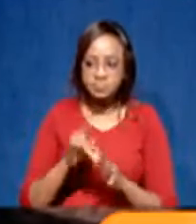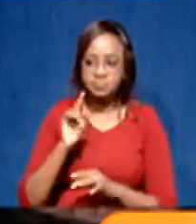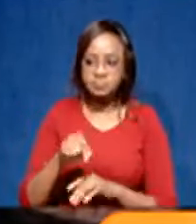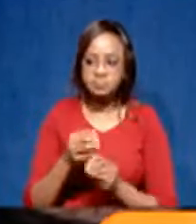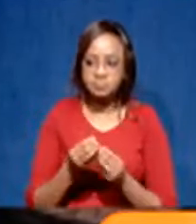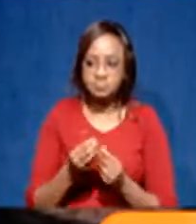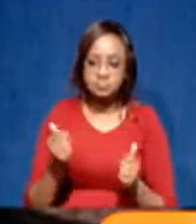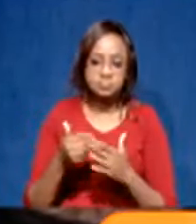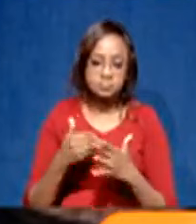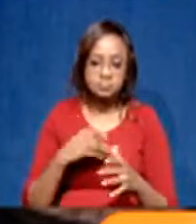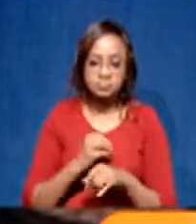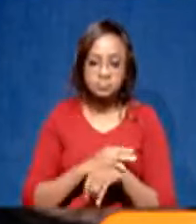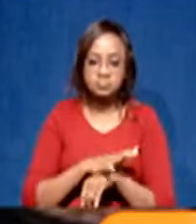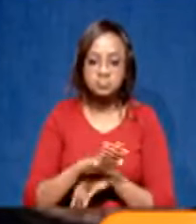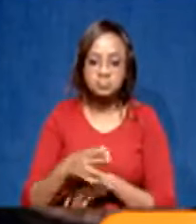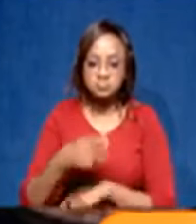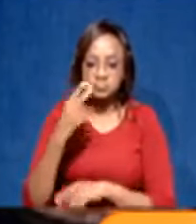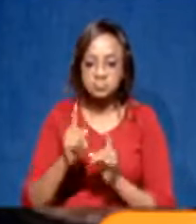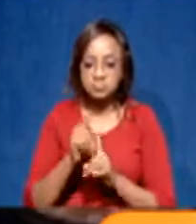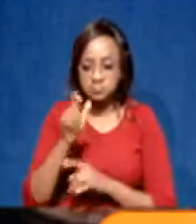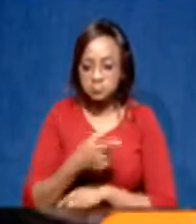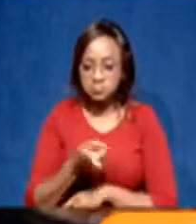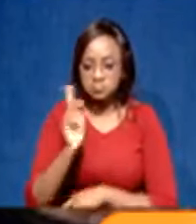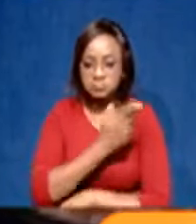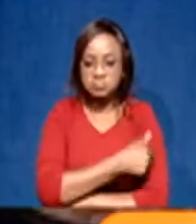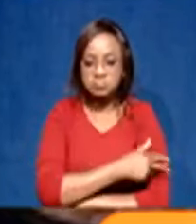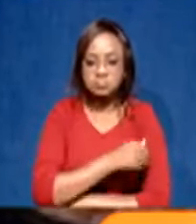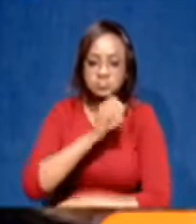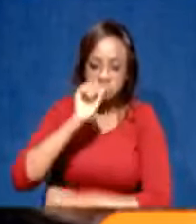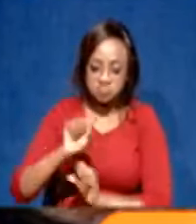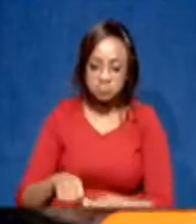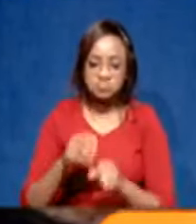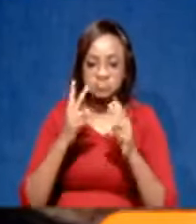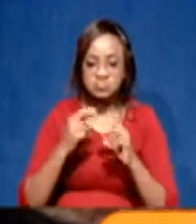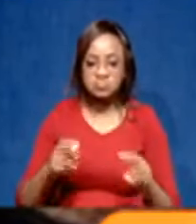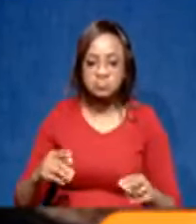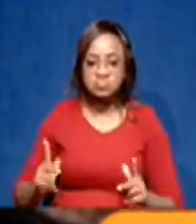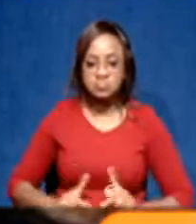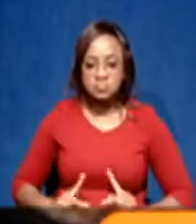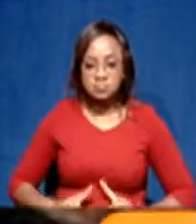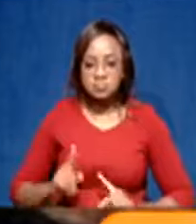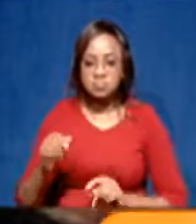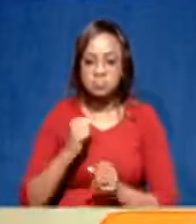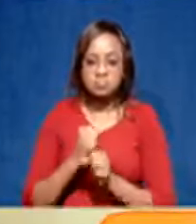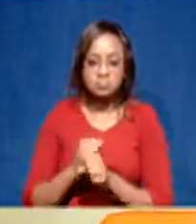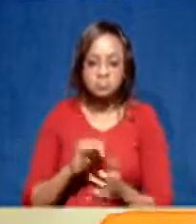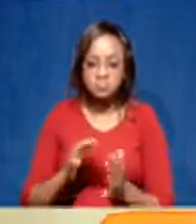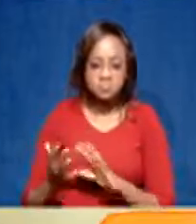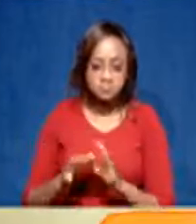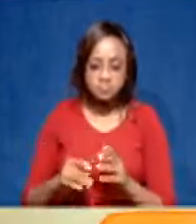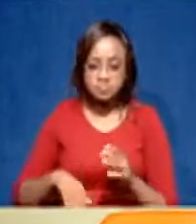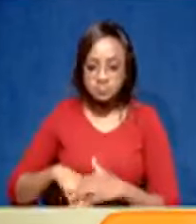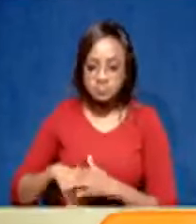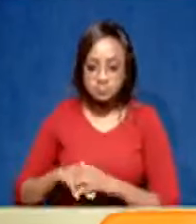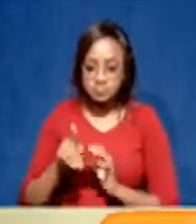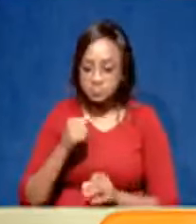ifike hiyo mahali, na mtu aende hospitali yenye wanaweza angalia kidney functions, kidney zake zinafanya kazi aje, liver yake iko